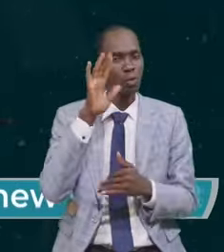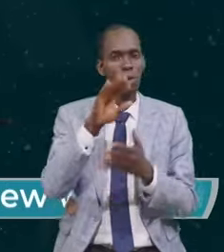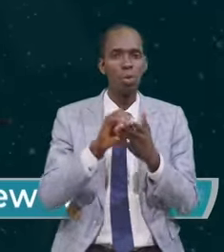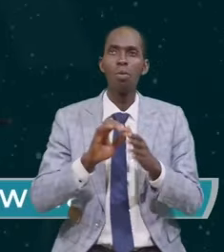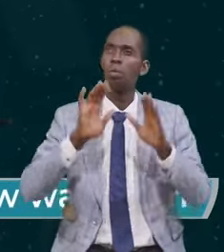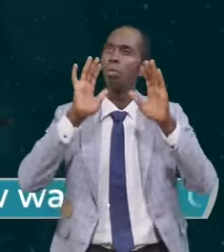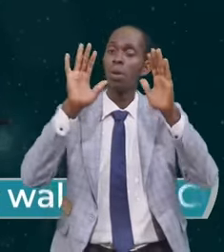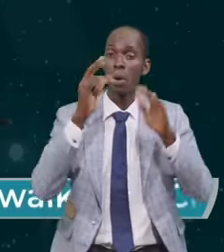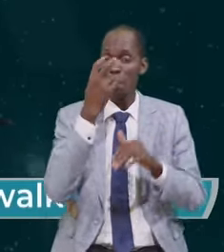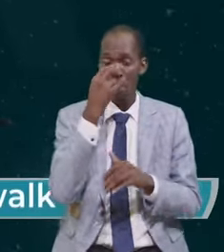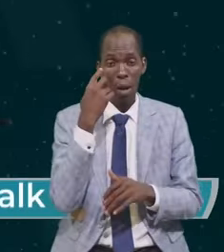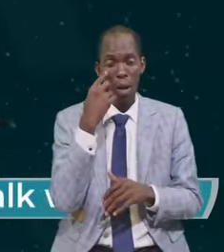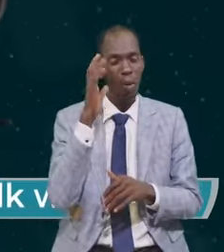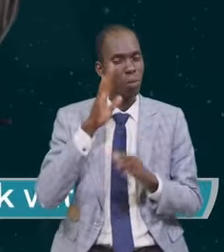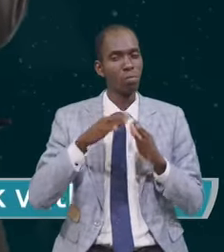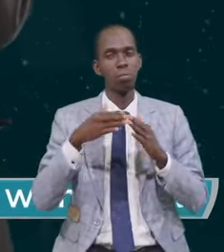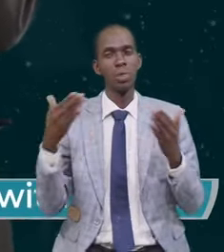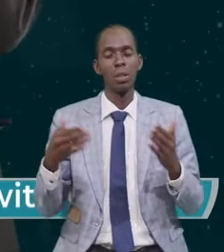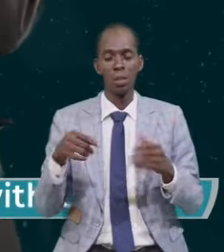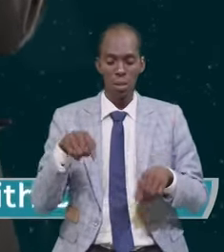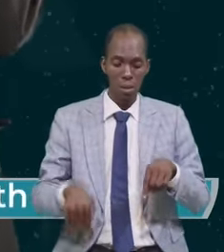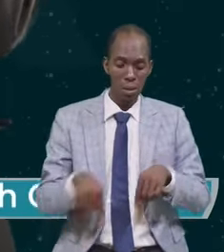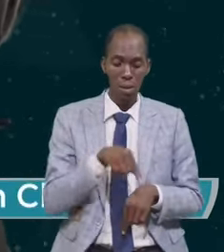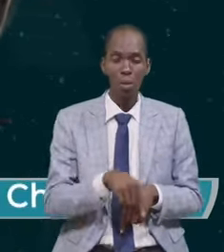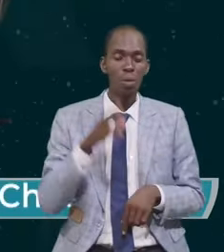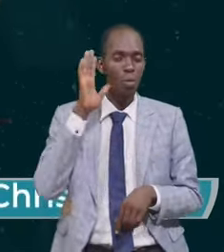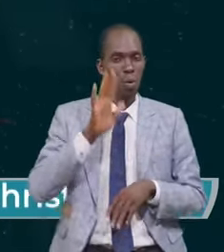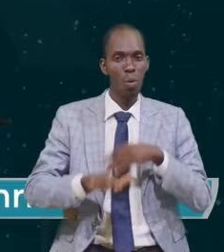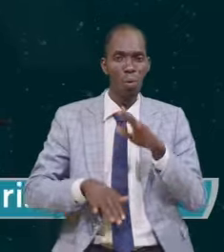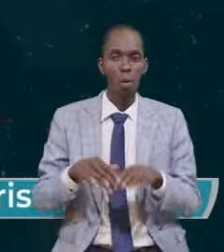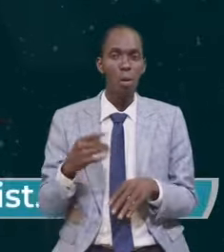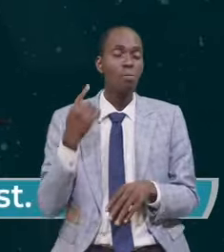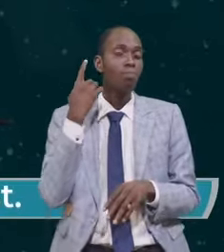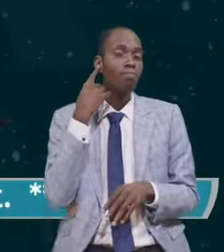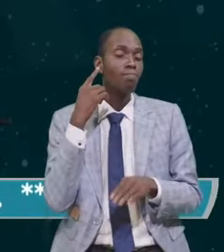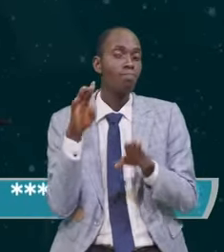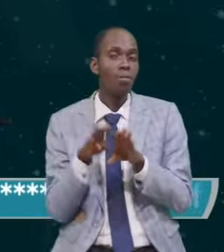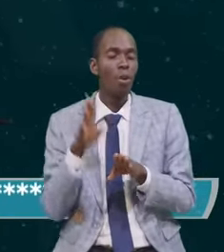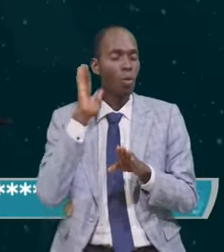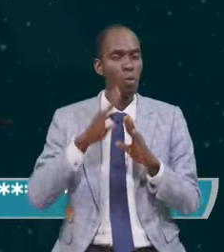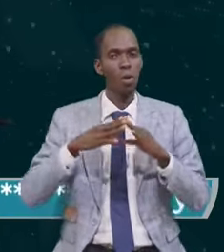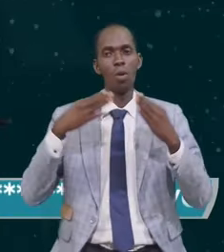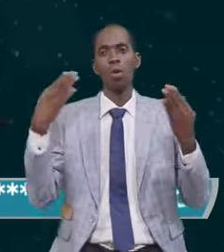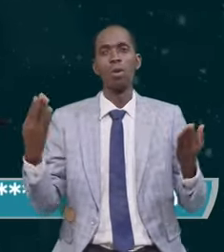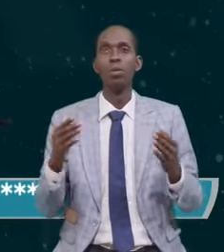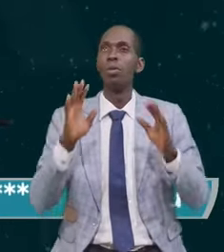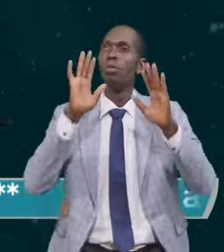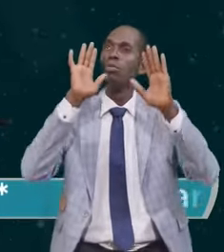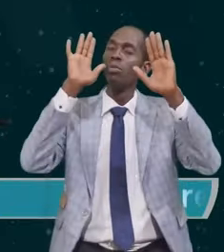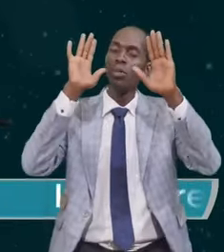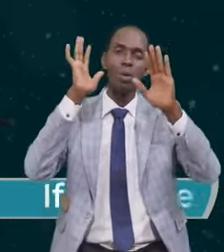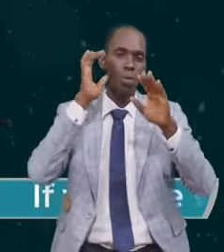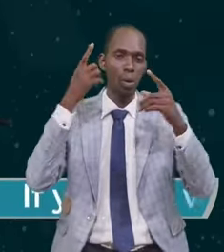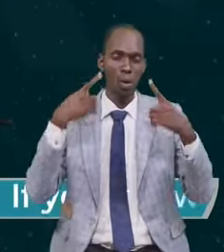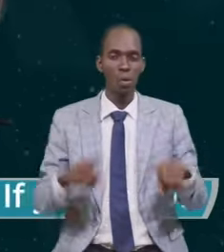here tonight. Lame legs will walk. Deaf ears will hear. Signs and wonders will happen.